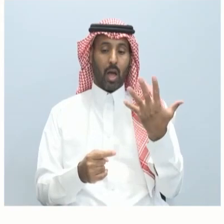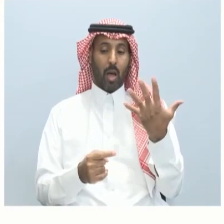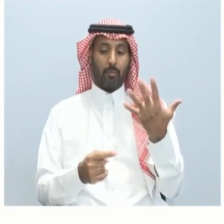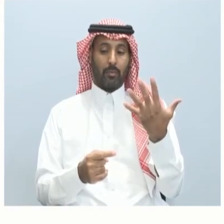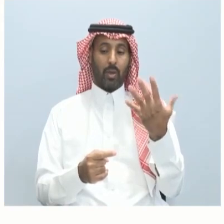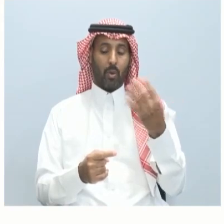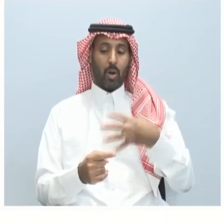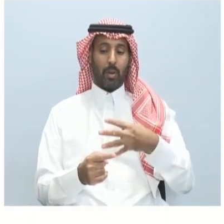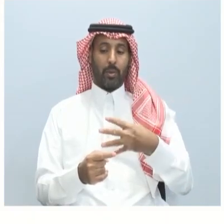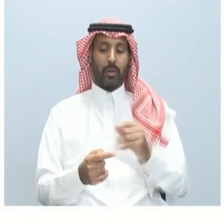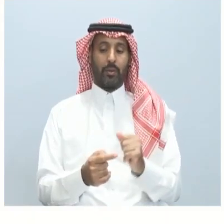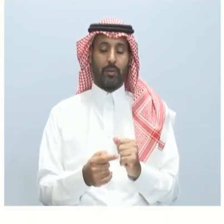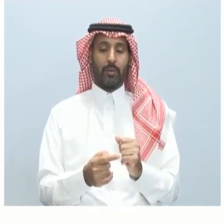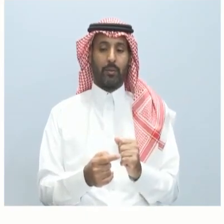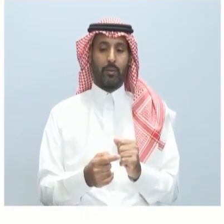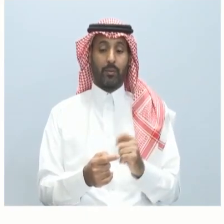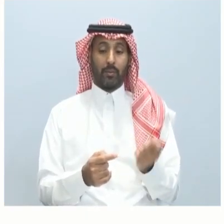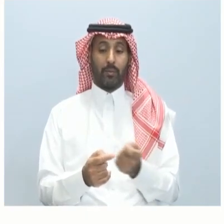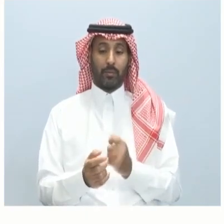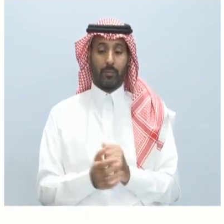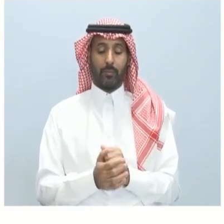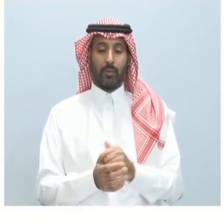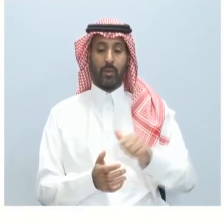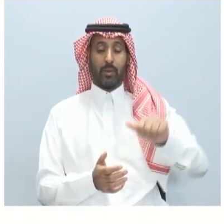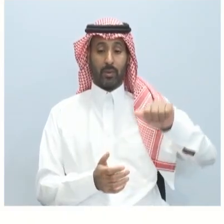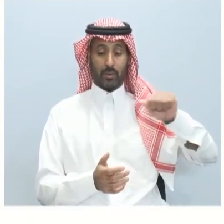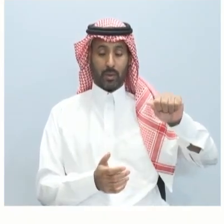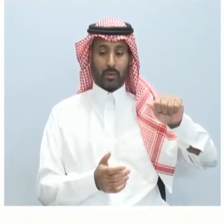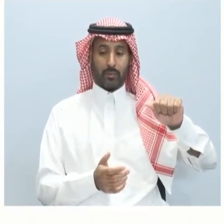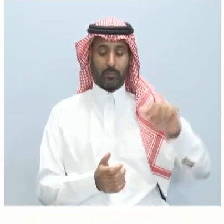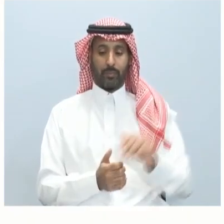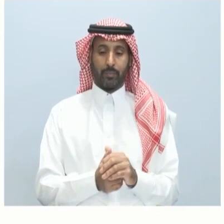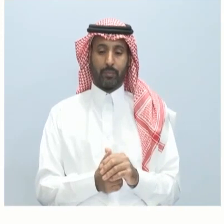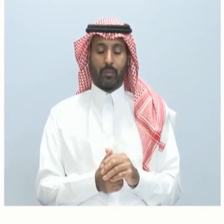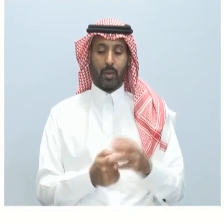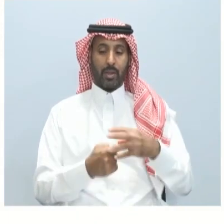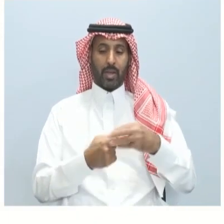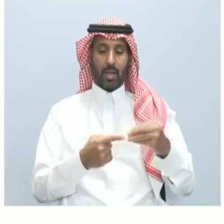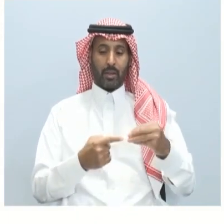45 اذا سوف نكتب ص